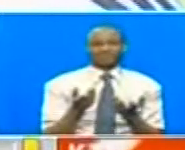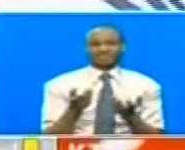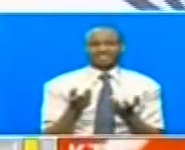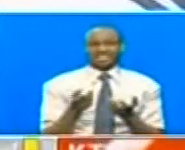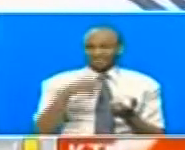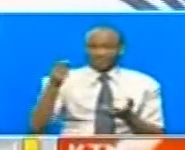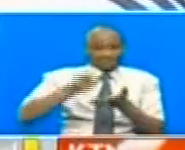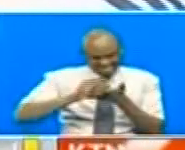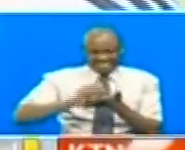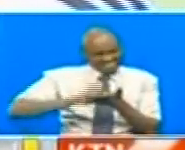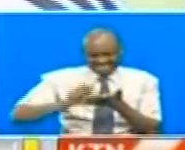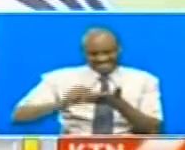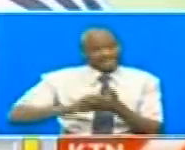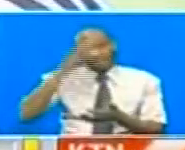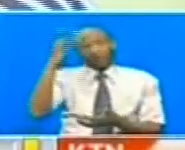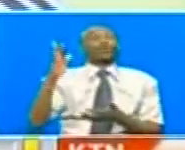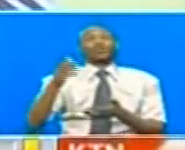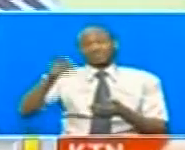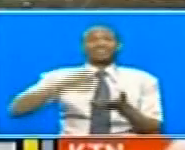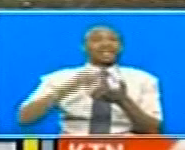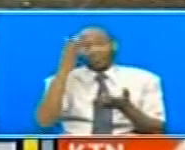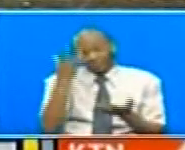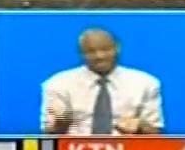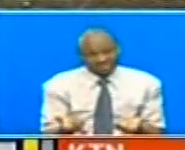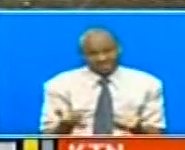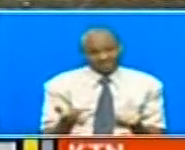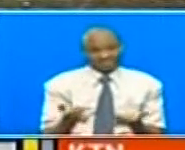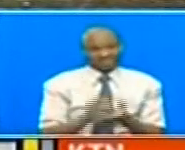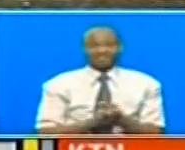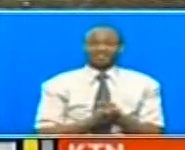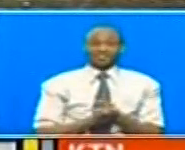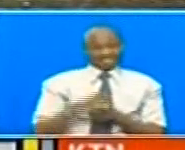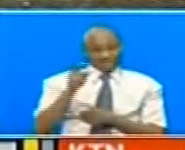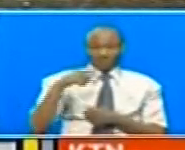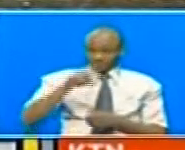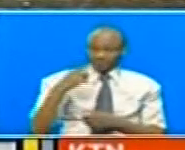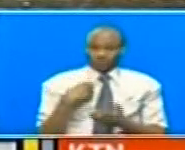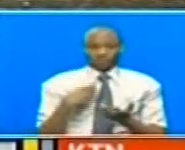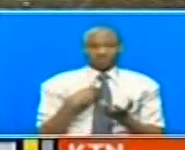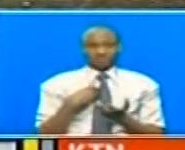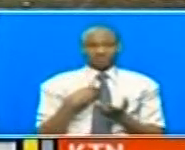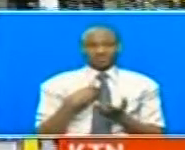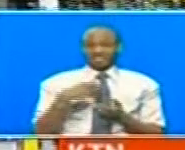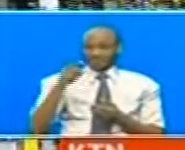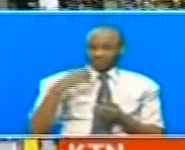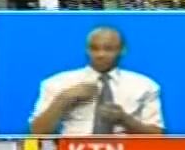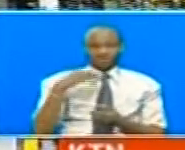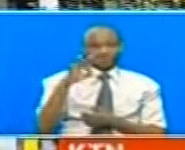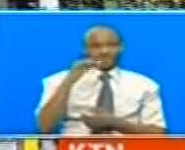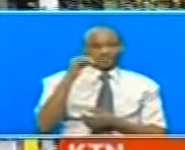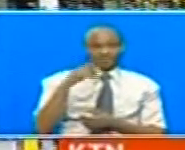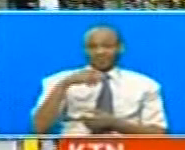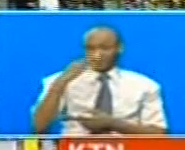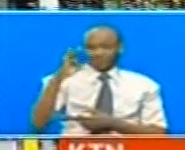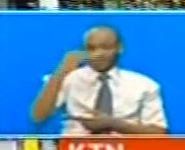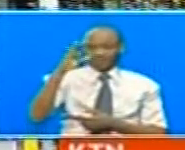wanaweka saini, wanamwaga wino hata bila kujua anamwaga wino wa nini. KEFA inatumia sheria za FIFA Pro, shirika la wachezaji wa kimataifa lililo